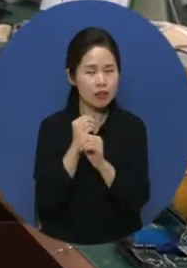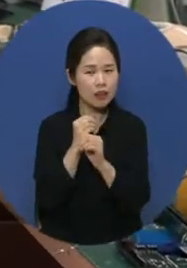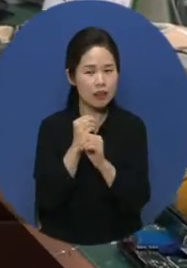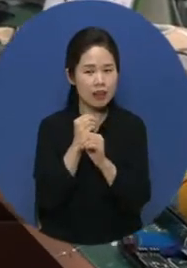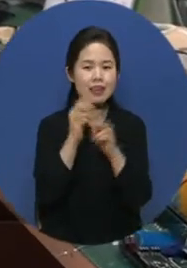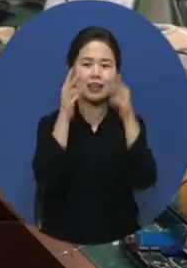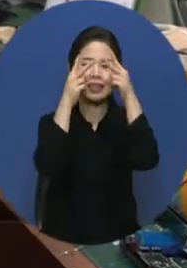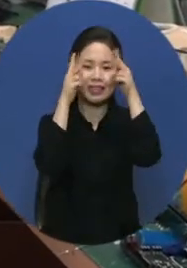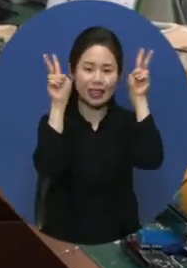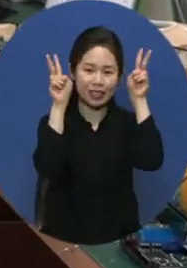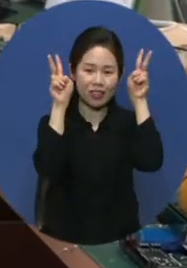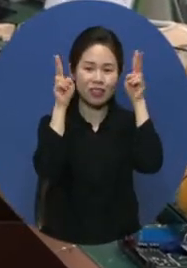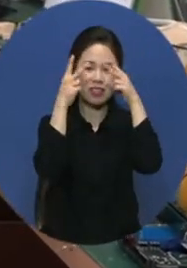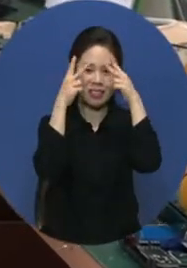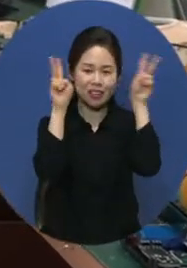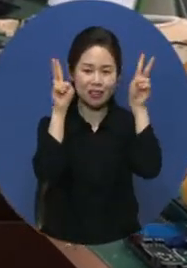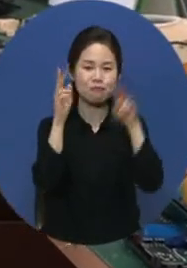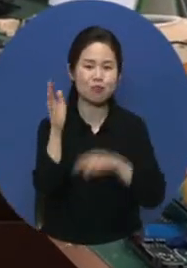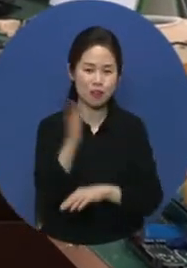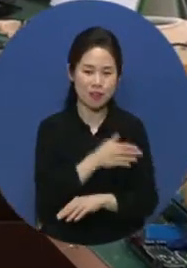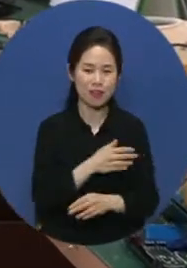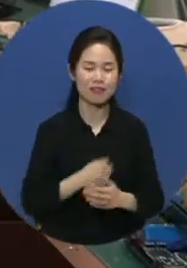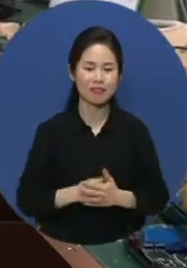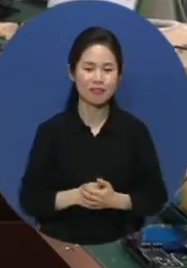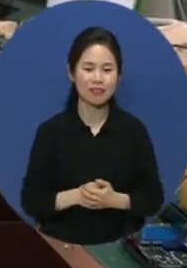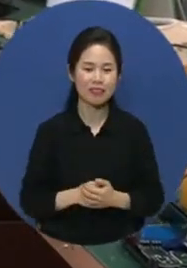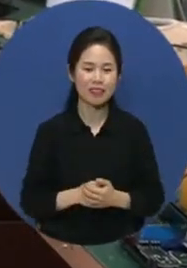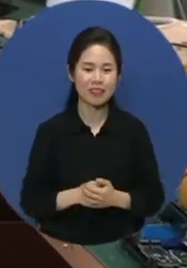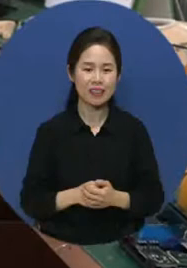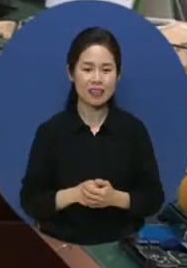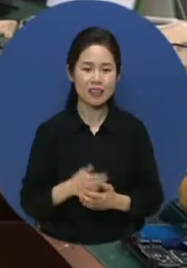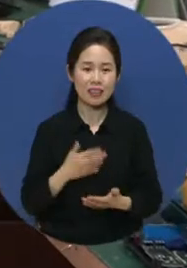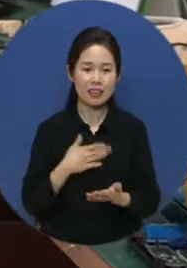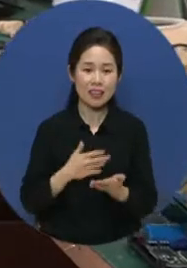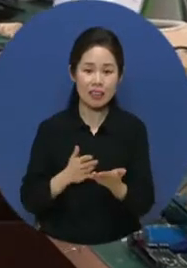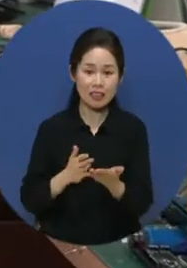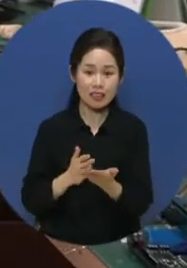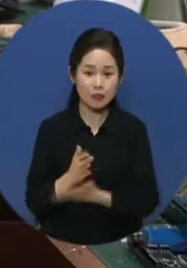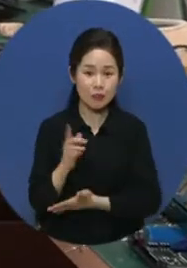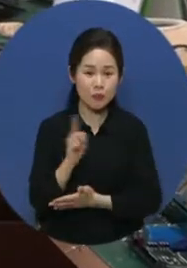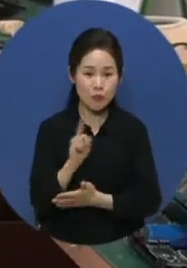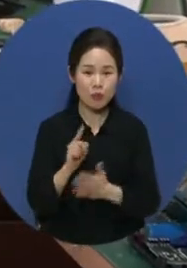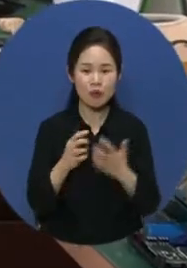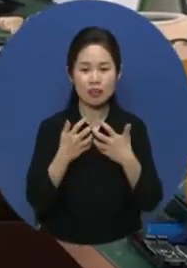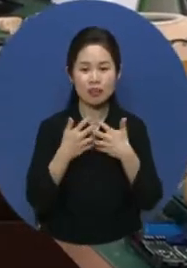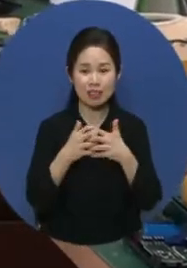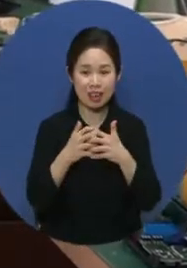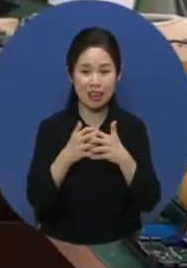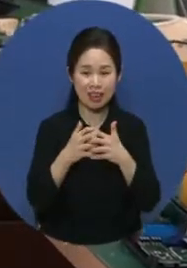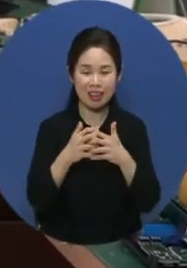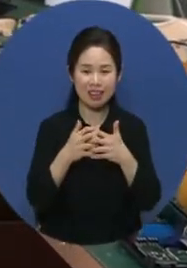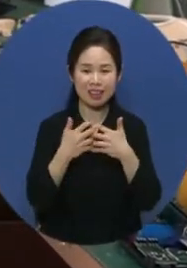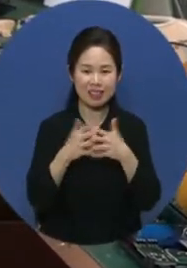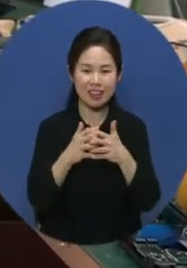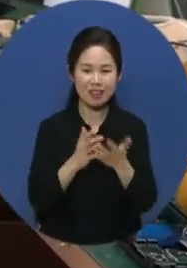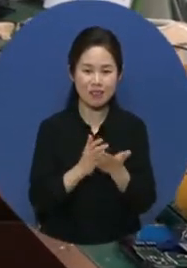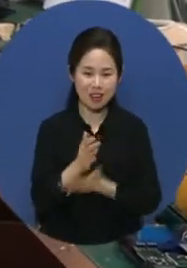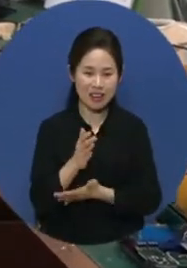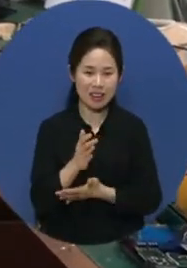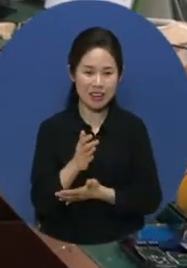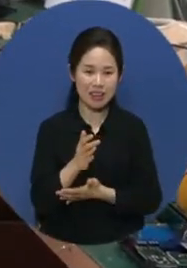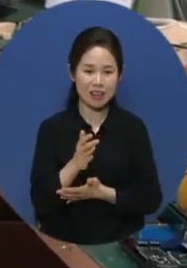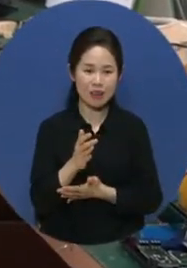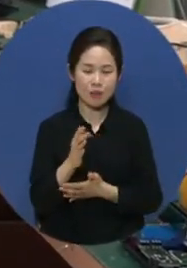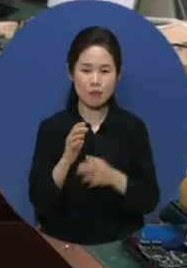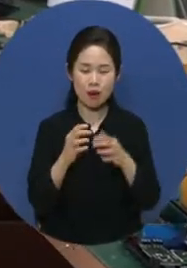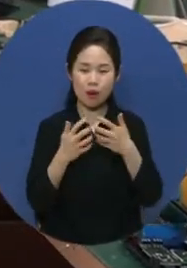대학교 2학년 때부터 이제 제가 전공이 기계공학인데요. 그 로봇 손, 로봇